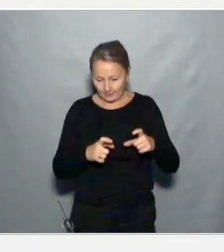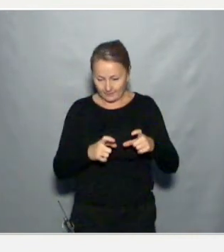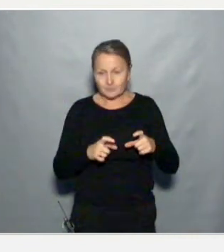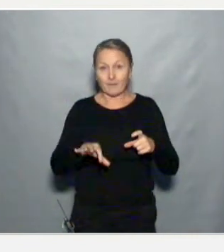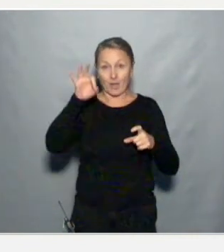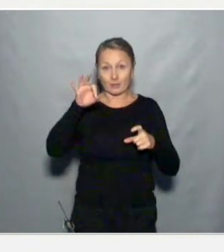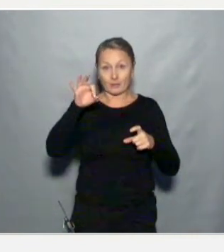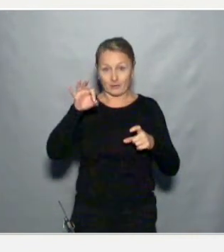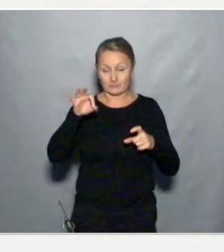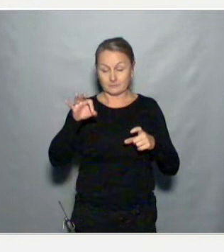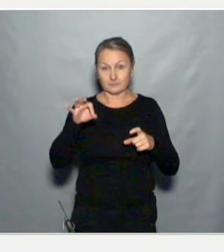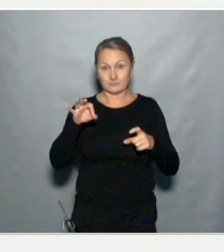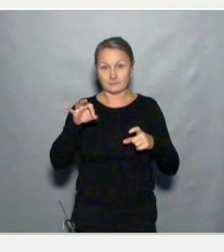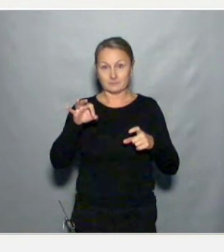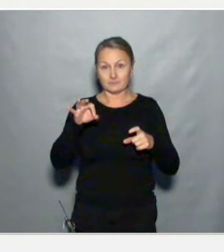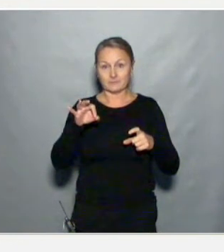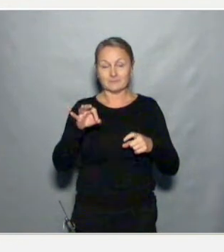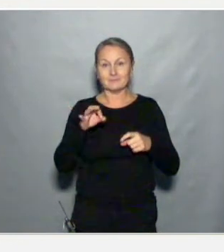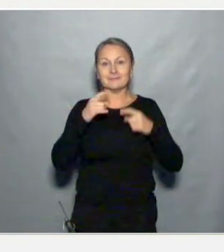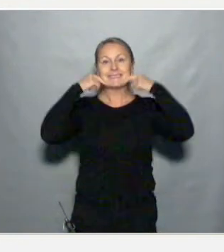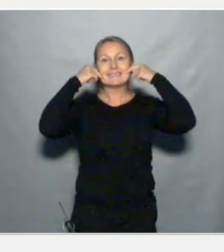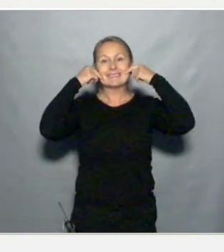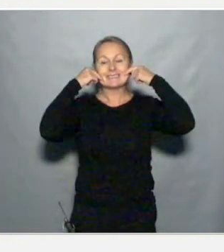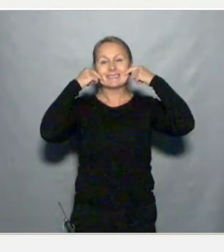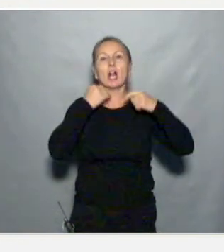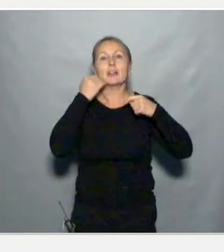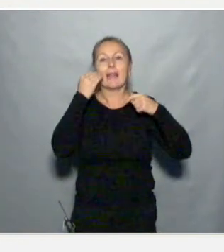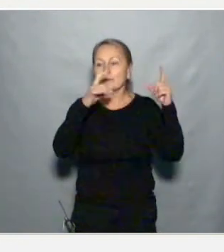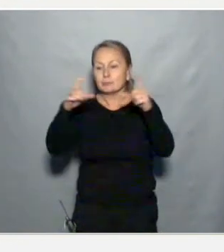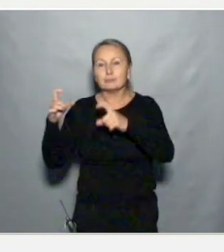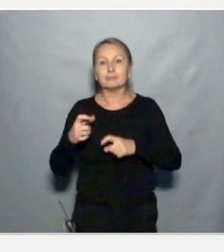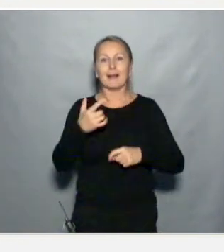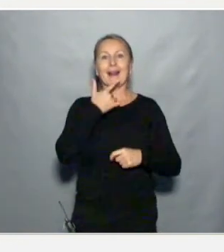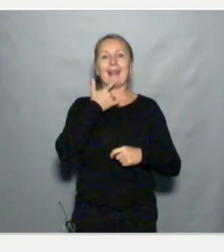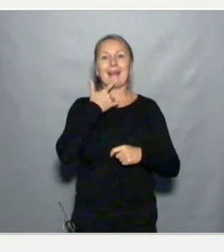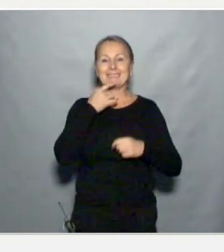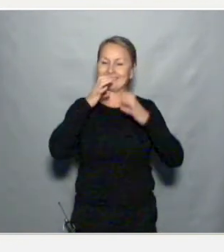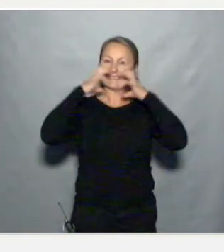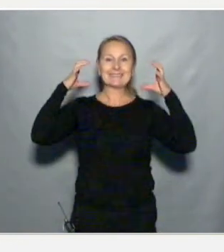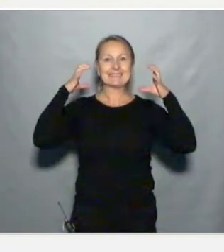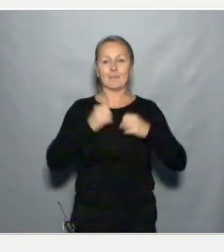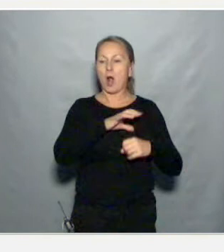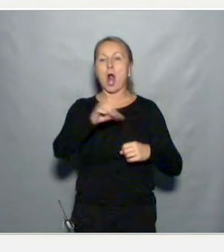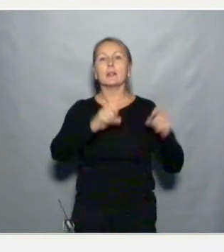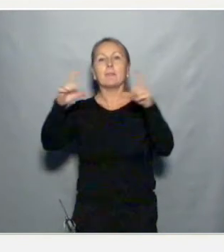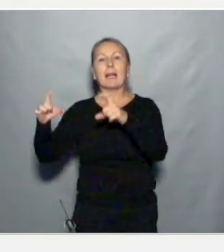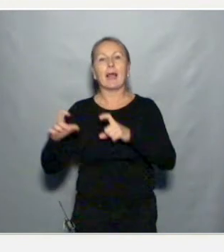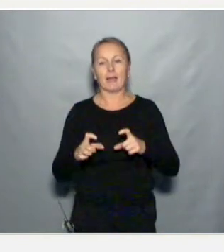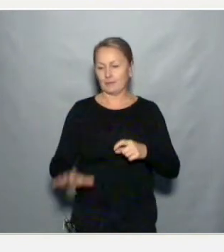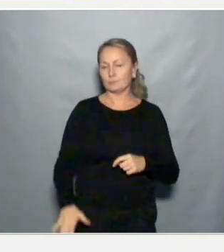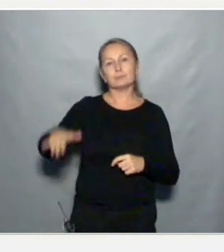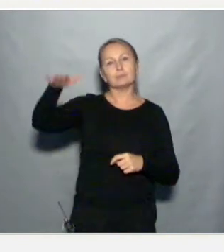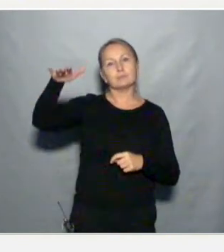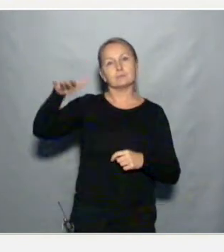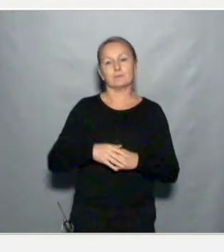liten så var det här leendet genomgående. Jag ler stort och brett på alla bilder när